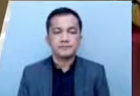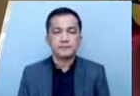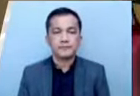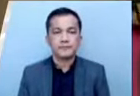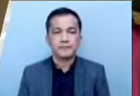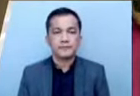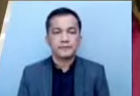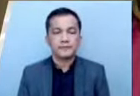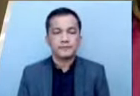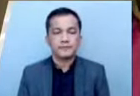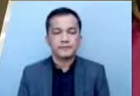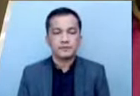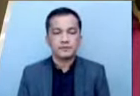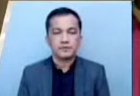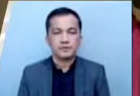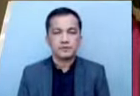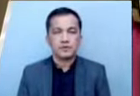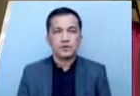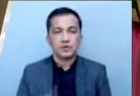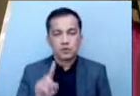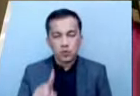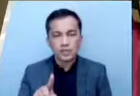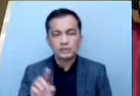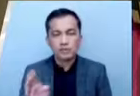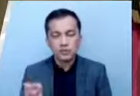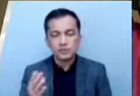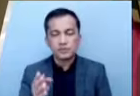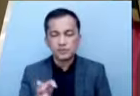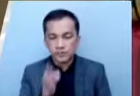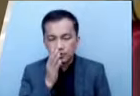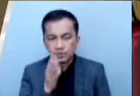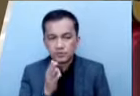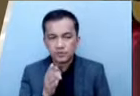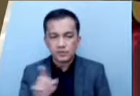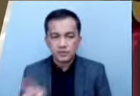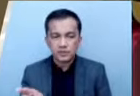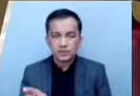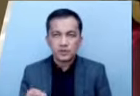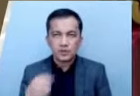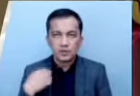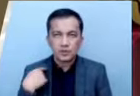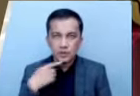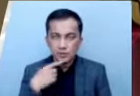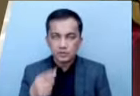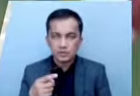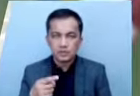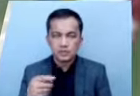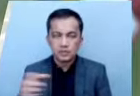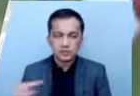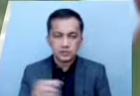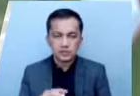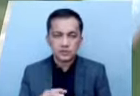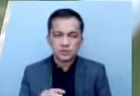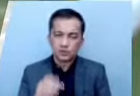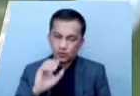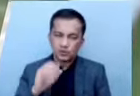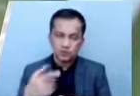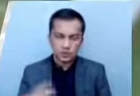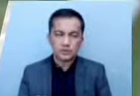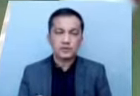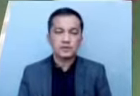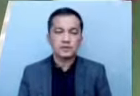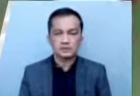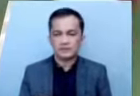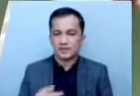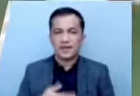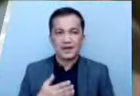One morning at breakfast, she knocked over a glass of juice just like that. Tuwang-tuwa ang 6 na taong